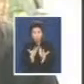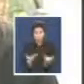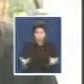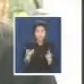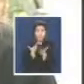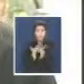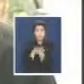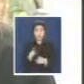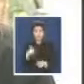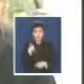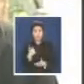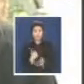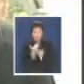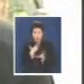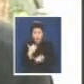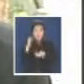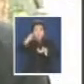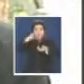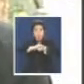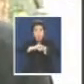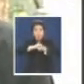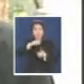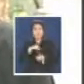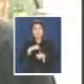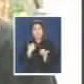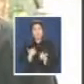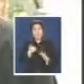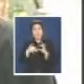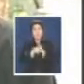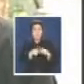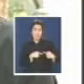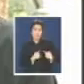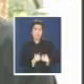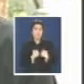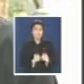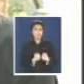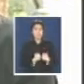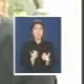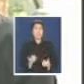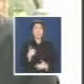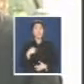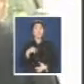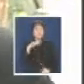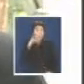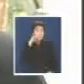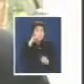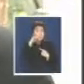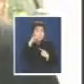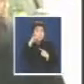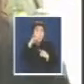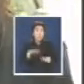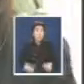คงจะอยากเห็นความร่วมมือตรงนี้นะคะแล้วก็ความมั่นใจถามว่าน้ำจะไม่ท่วมเลยหรือเ